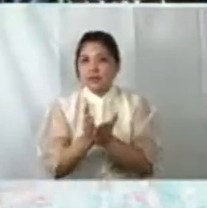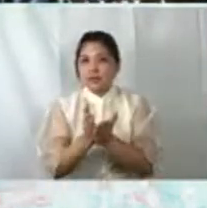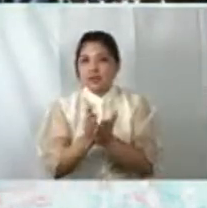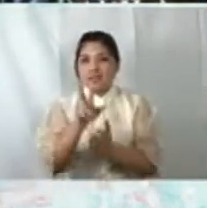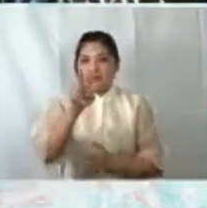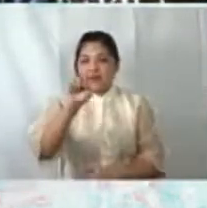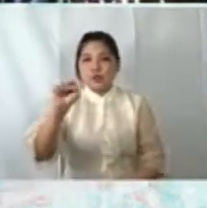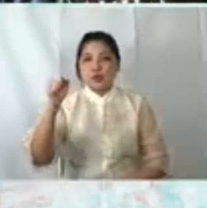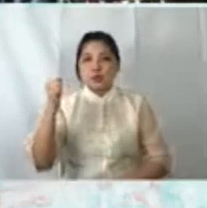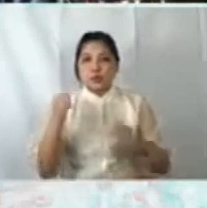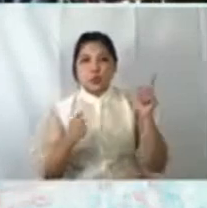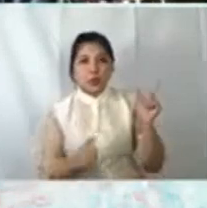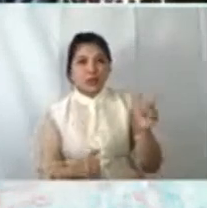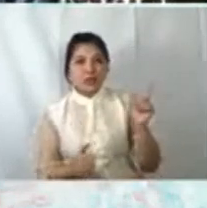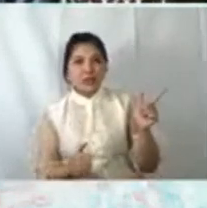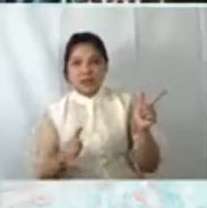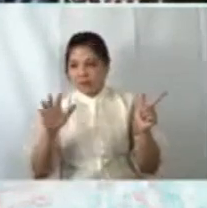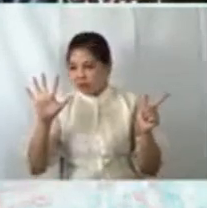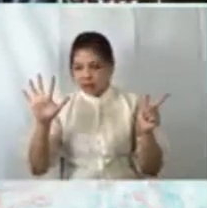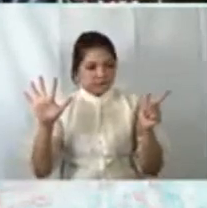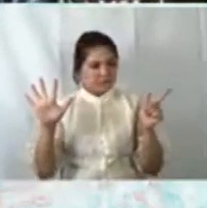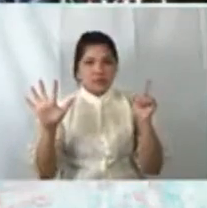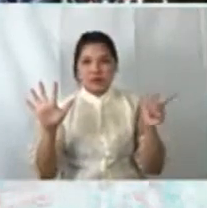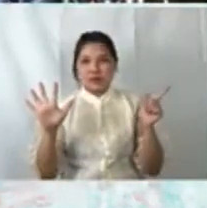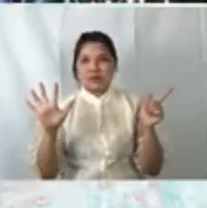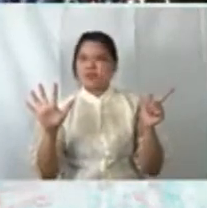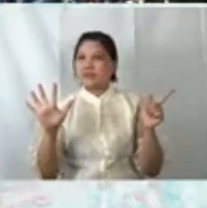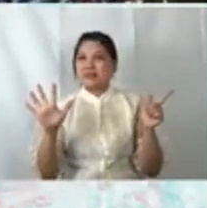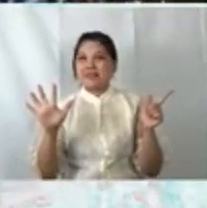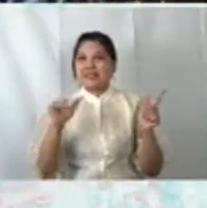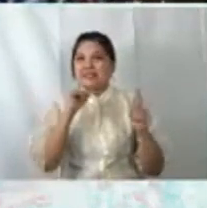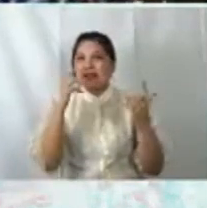ships. Mismatch. Kasi lubog lahat yung 20 ships, no?